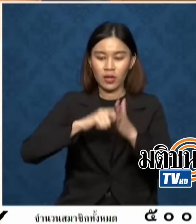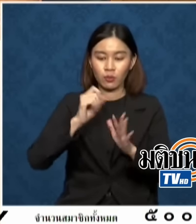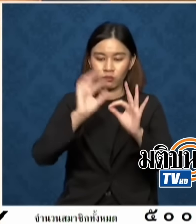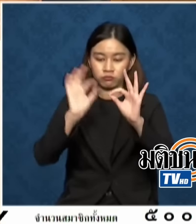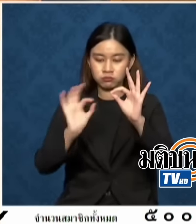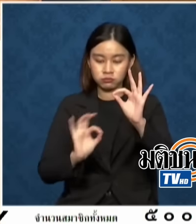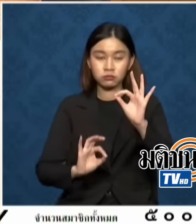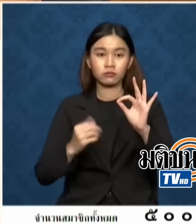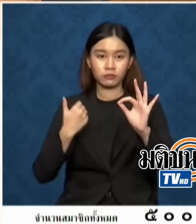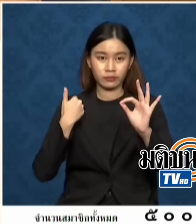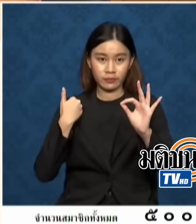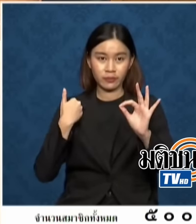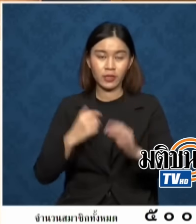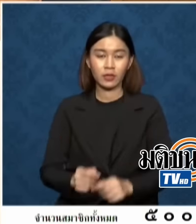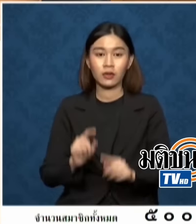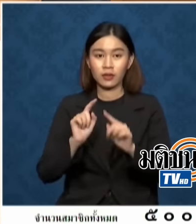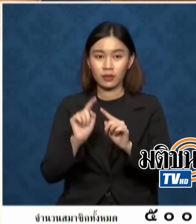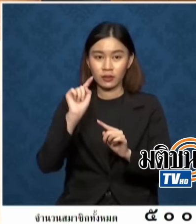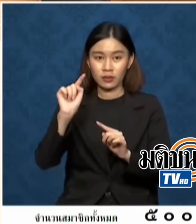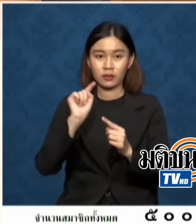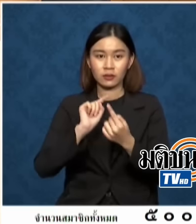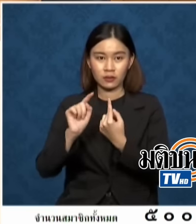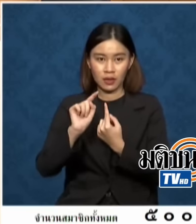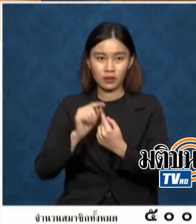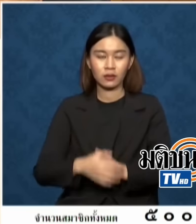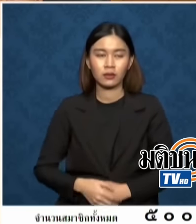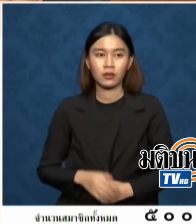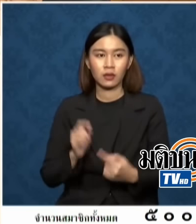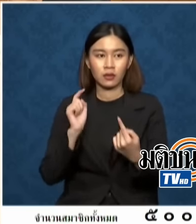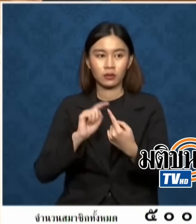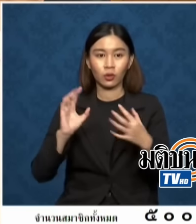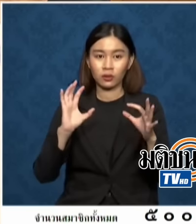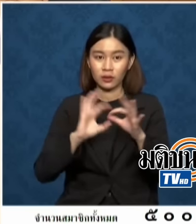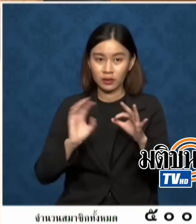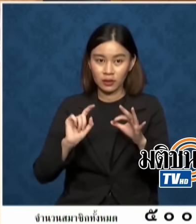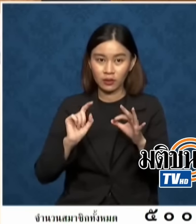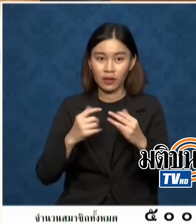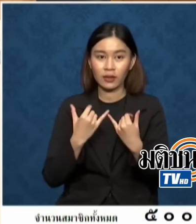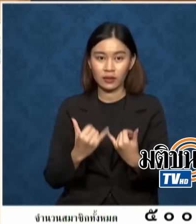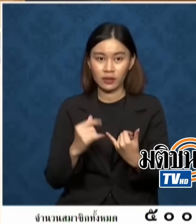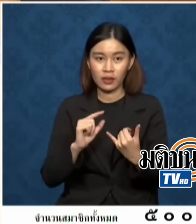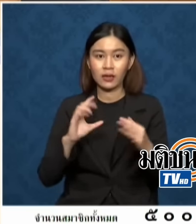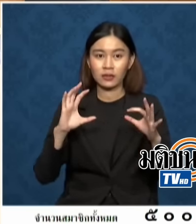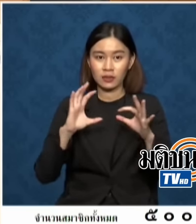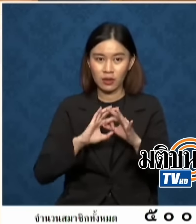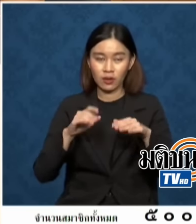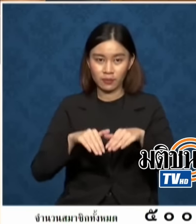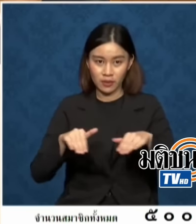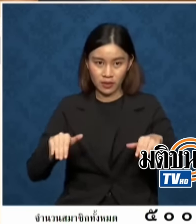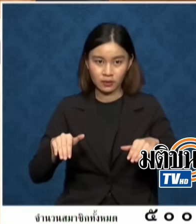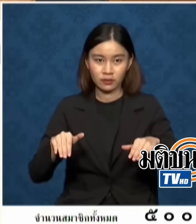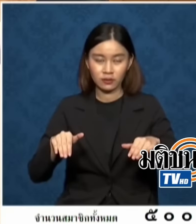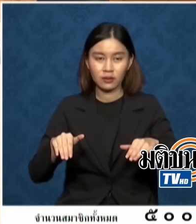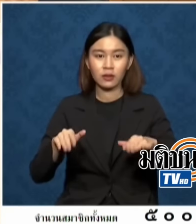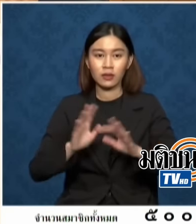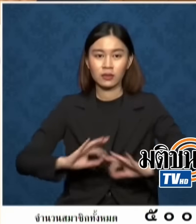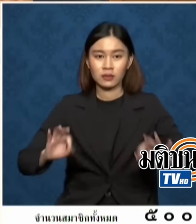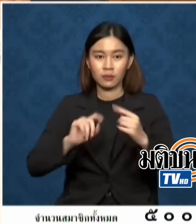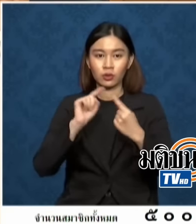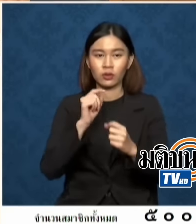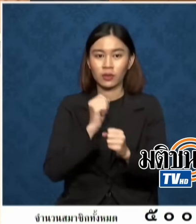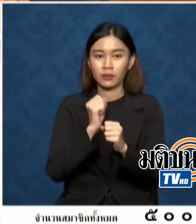การประการที่หนึ่งประเด็นเกี่ยวกับเรื่องนี้เป็นเรื่องเกี่ยวข้องกับเด็กดังนั้นการด